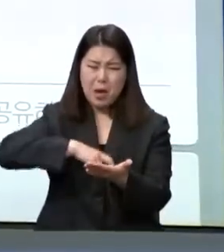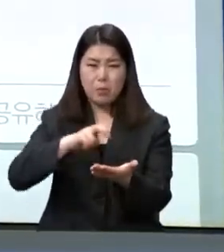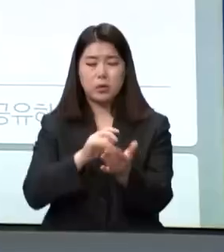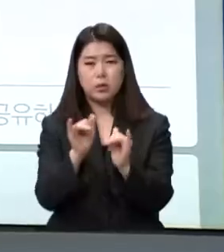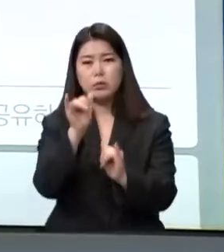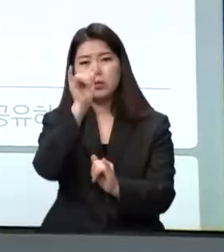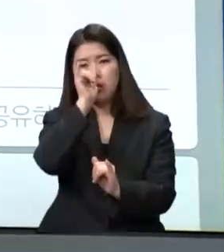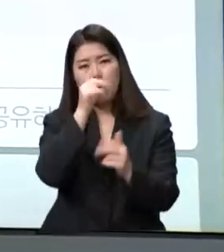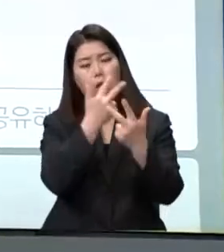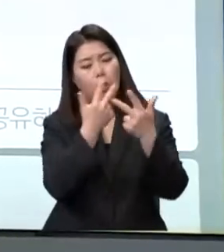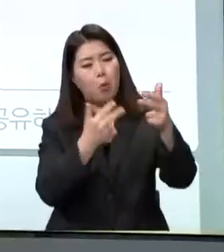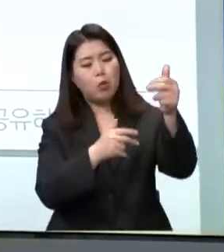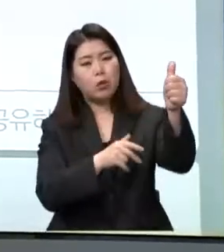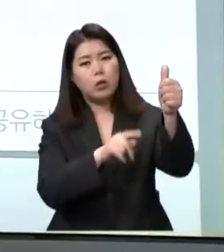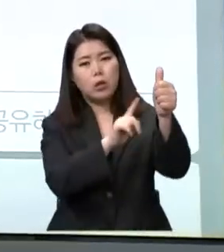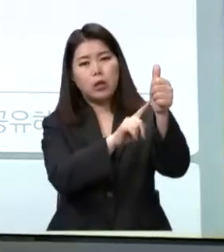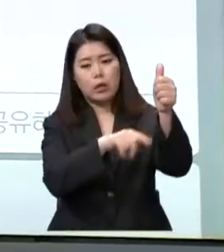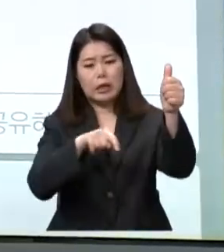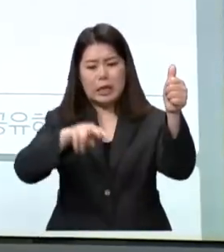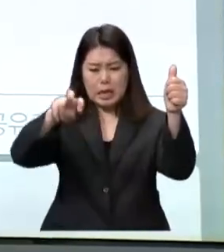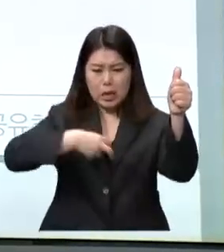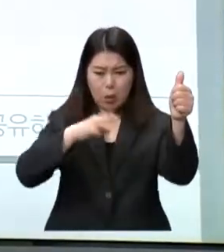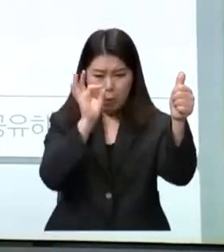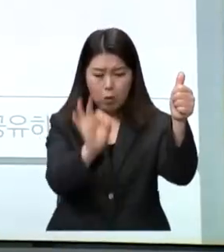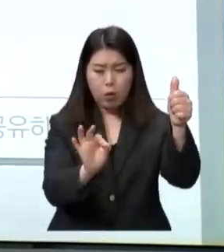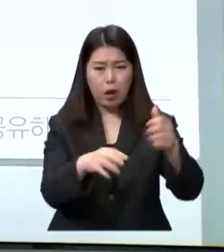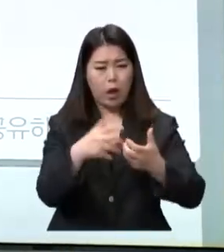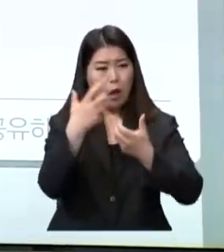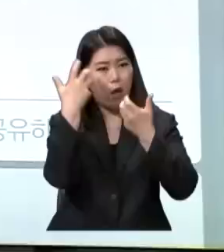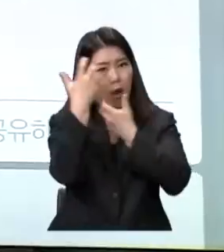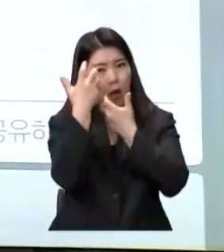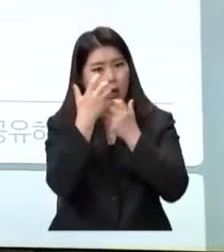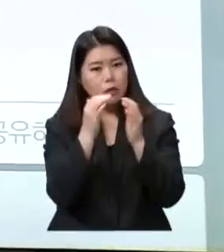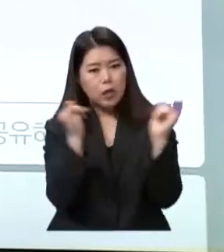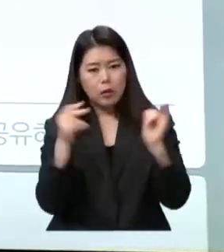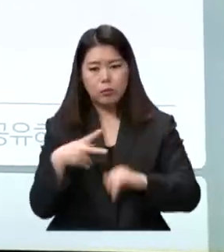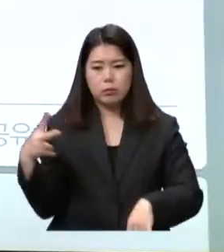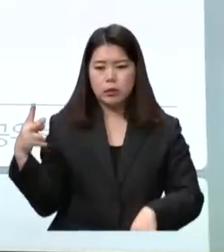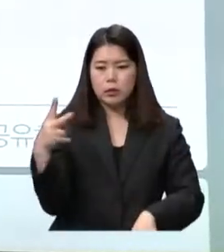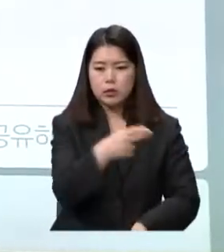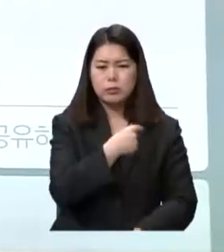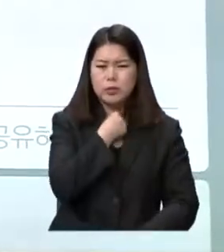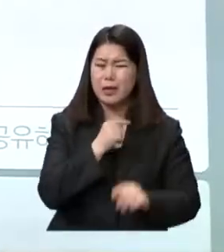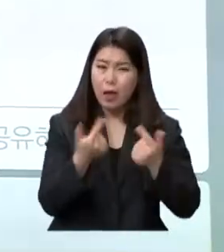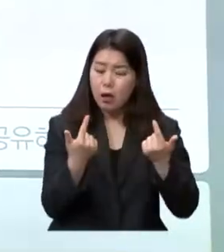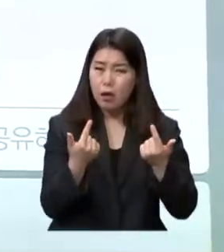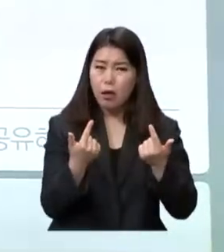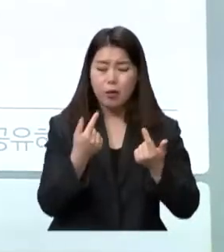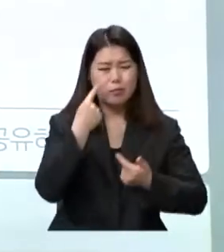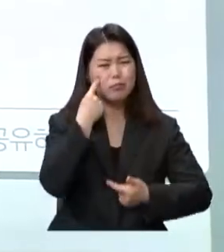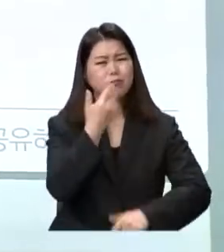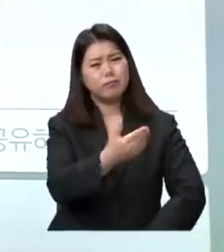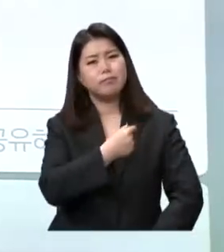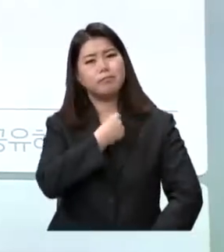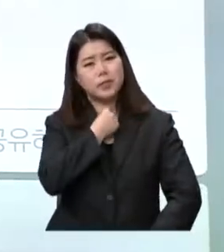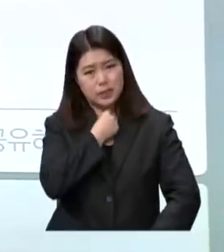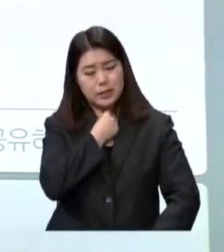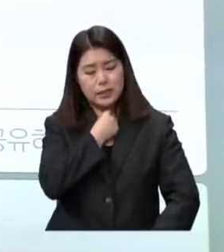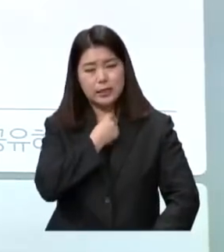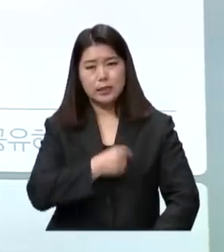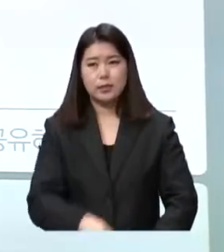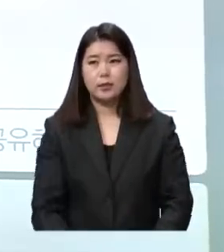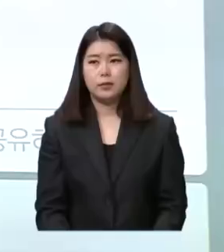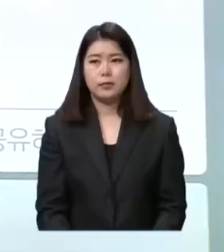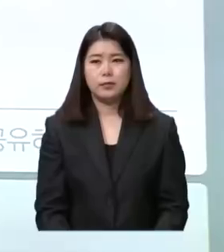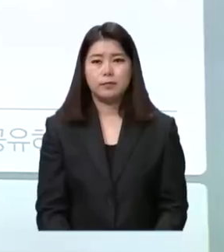이재명 대표님 이걸 보시고도 강성 팬덤과 단절하고 싶은 생각 없는지 묻고 싶다라고 이원욱의원 지금